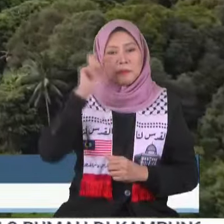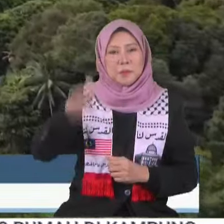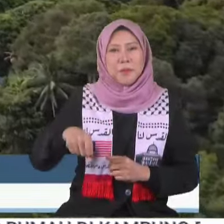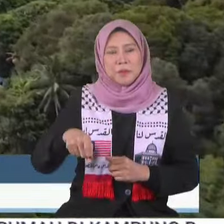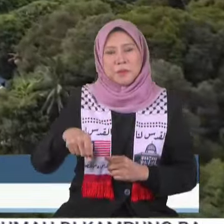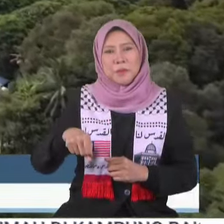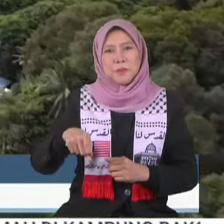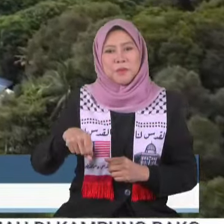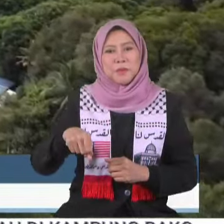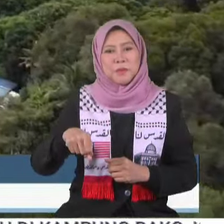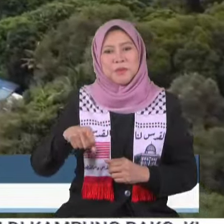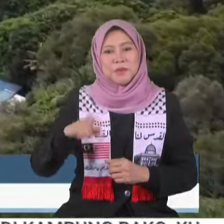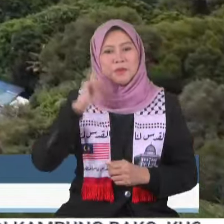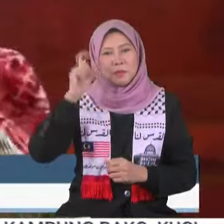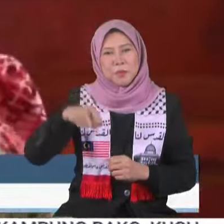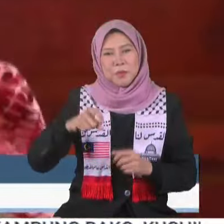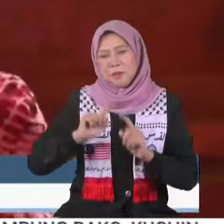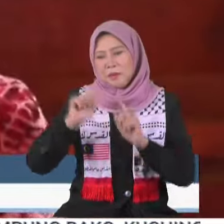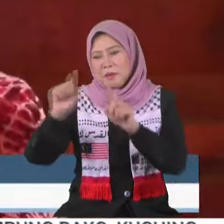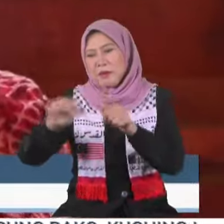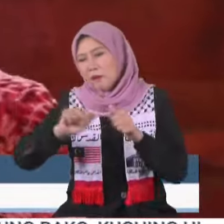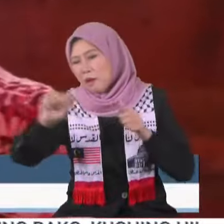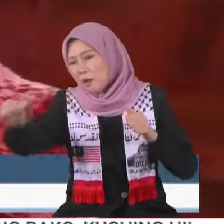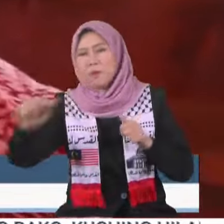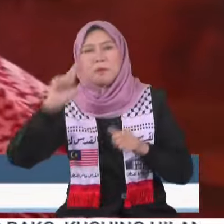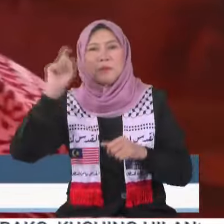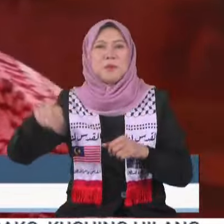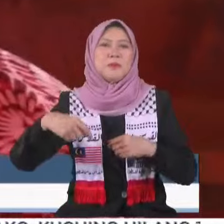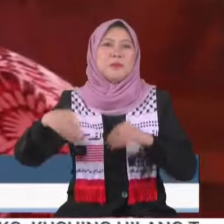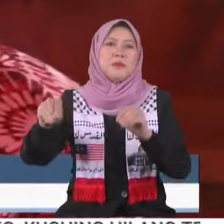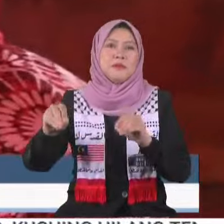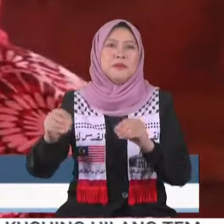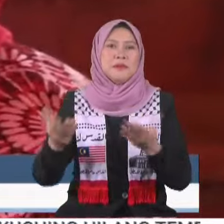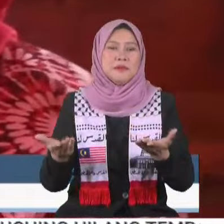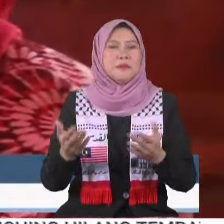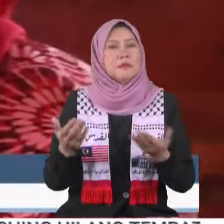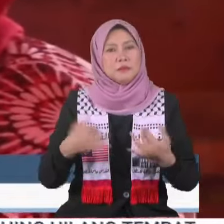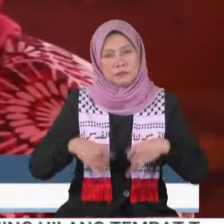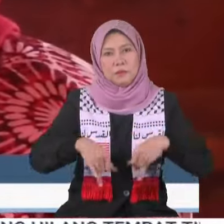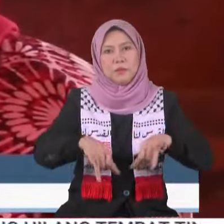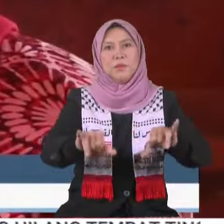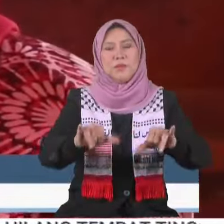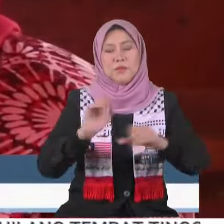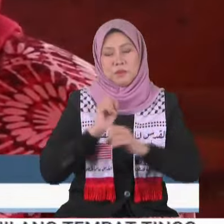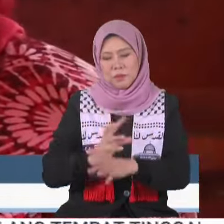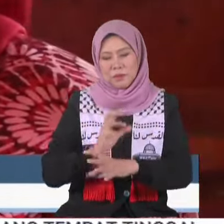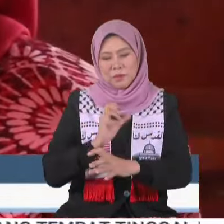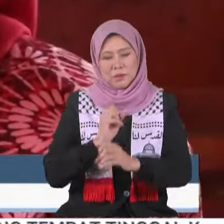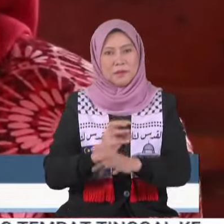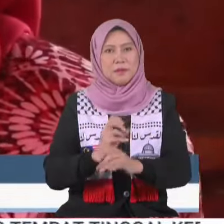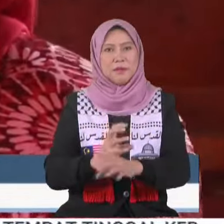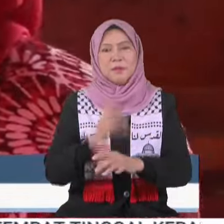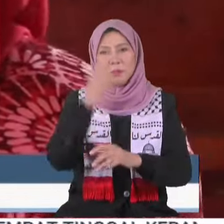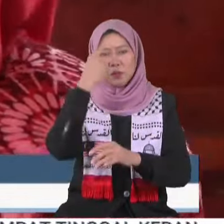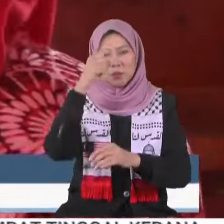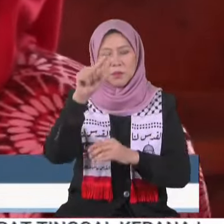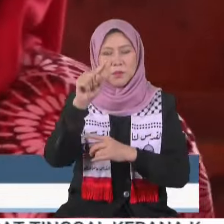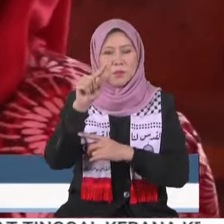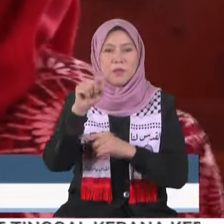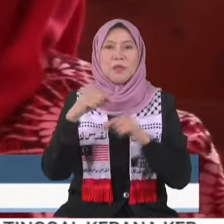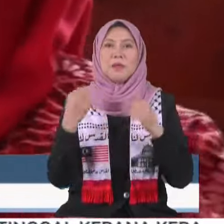datang terlalu jauh. Alhamdulillah dah cukup bagus untuk kita meneruskan lagi usaha-usaha membantu komuniti